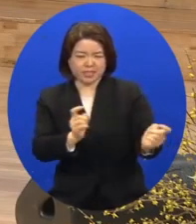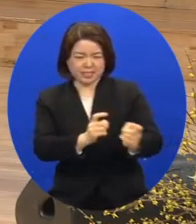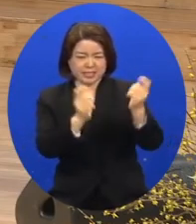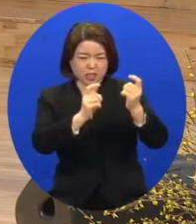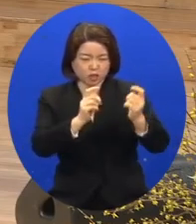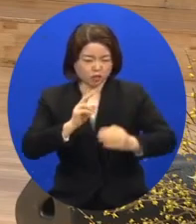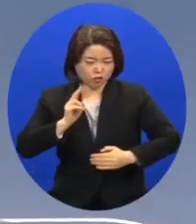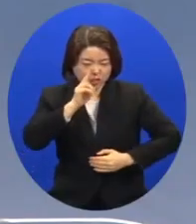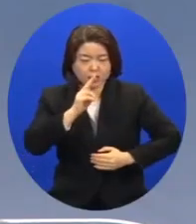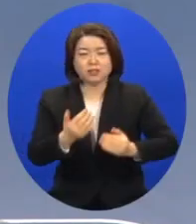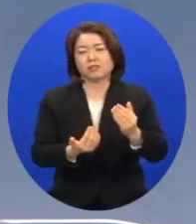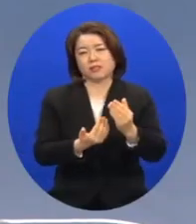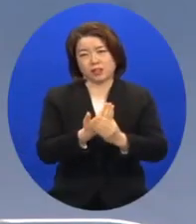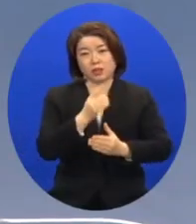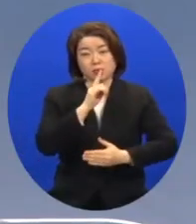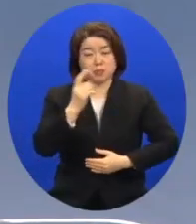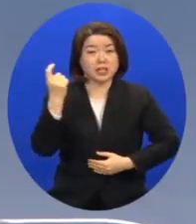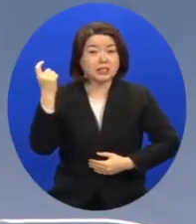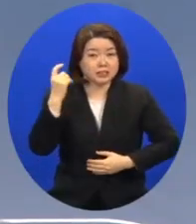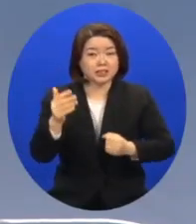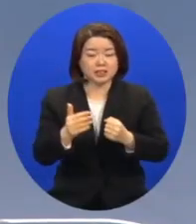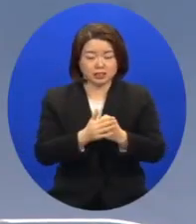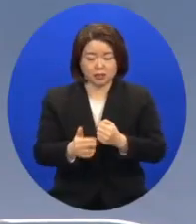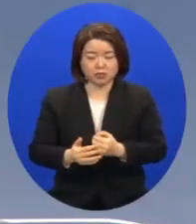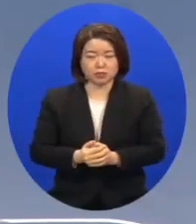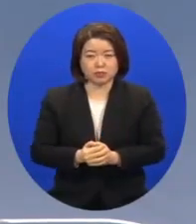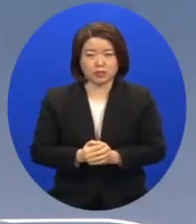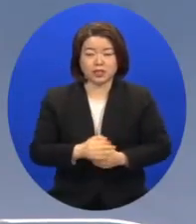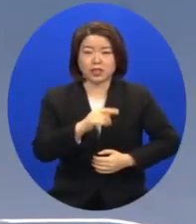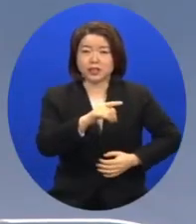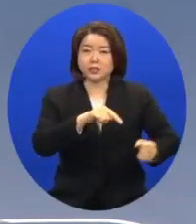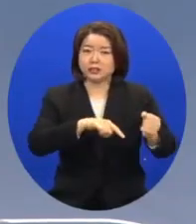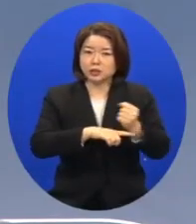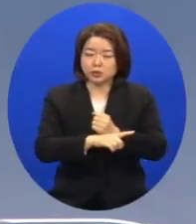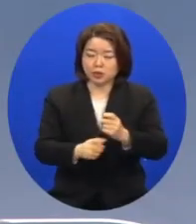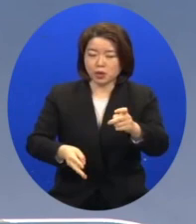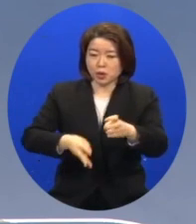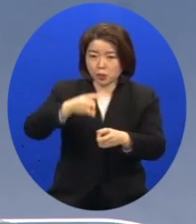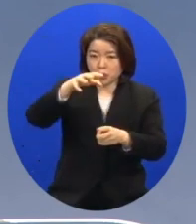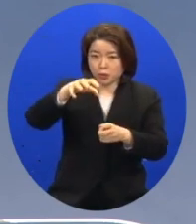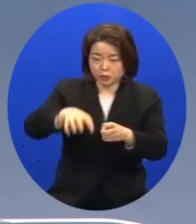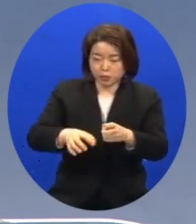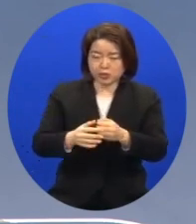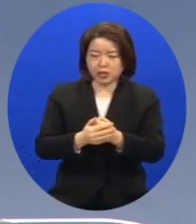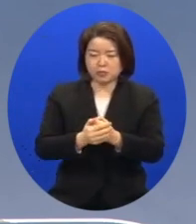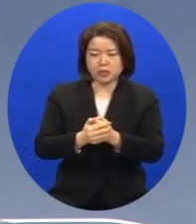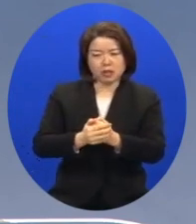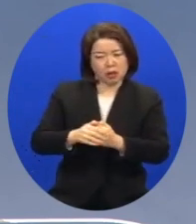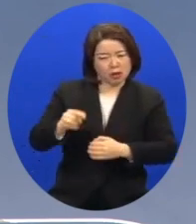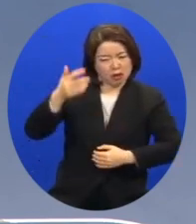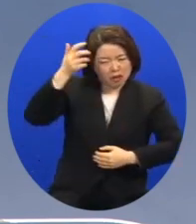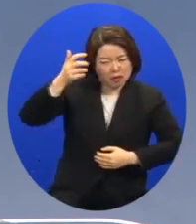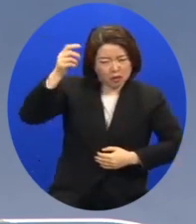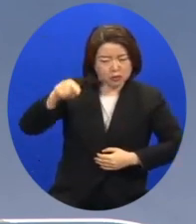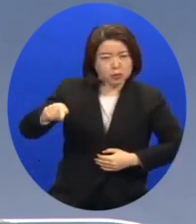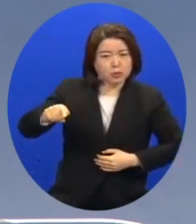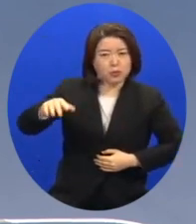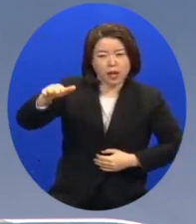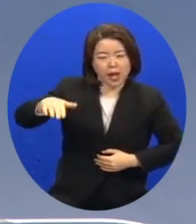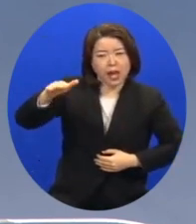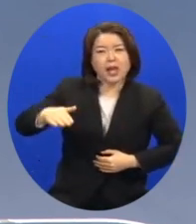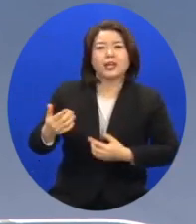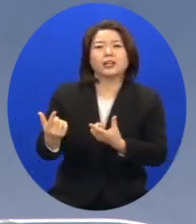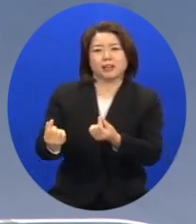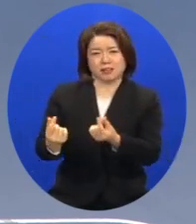그렇습니다 사도 바울은 그 이유를 고린도 교인들이 너무나 영적으로 어린 아에 같기 때문이라고 말씀했습니다